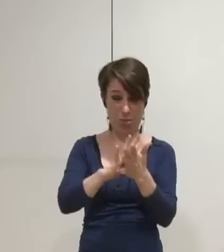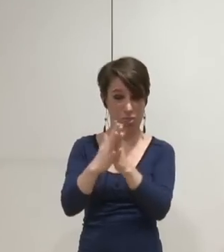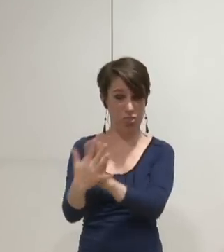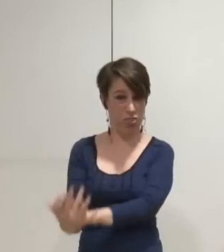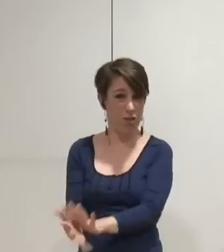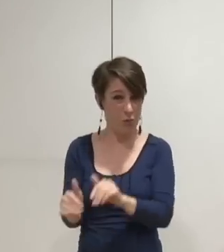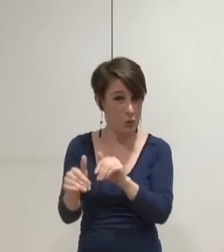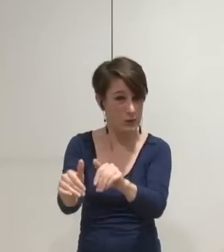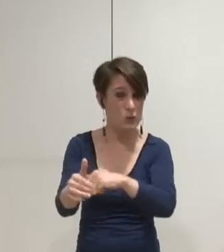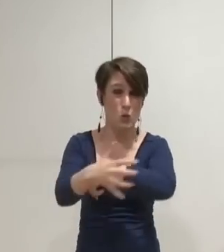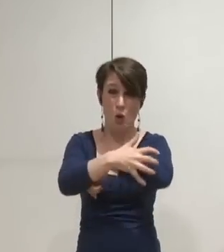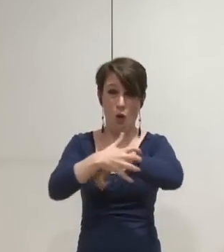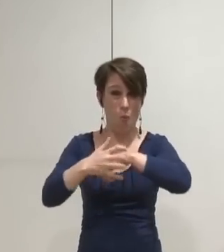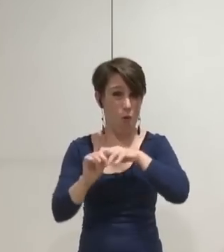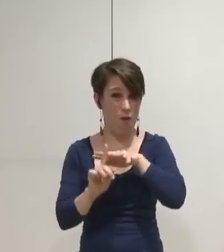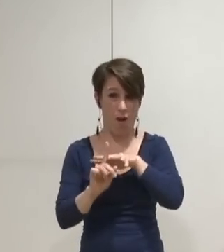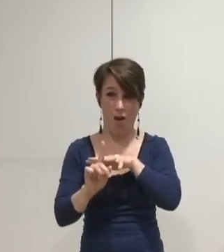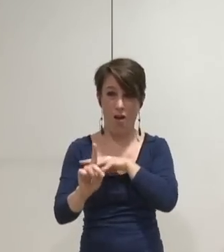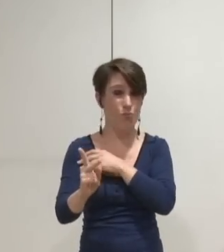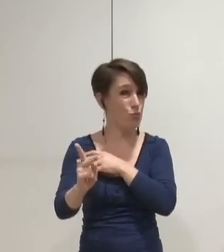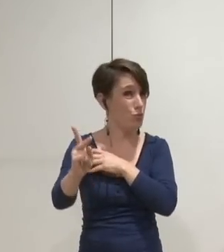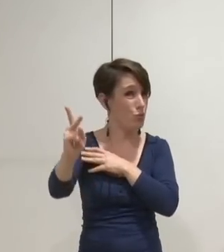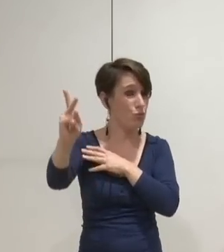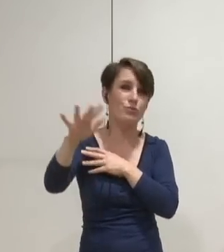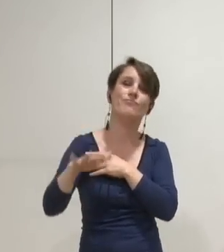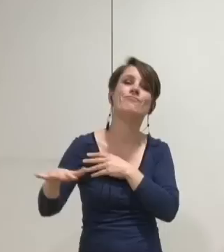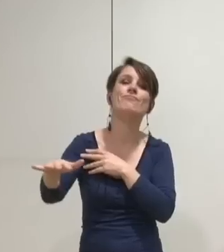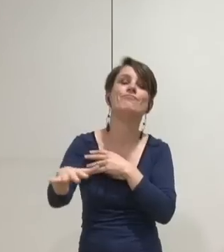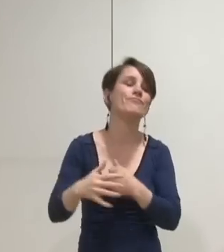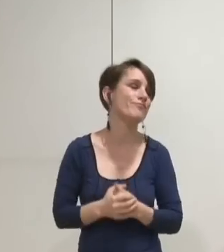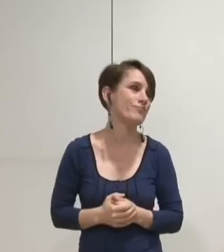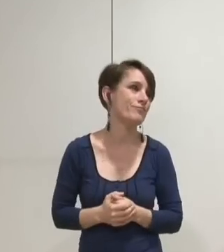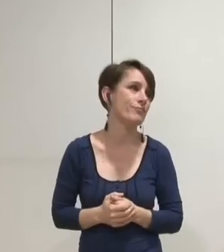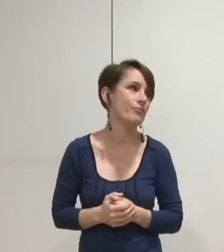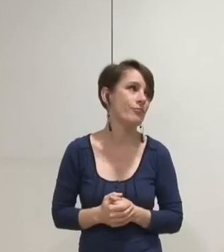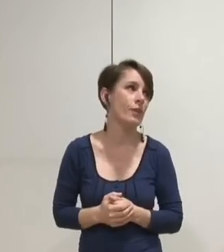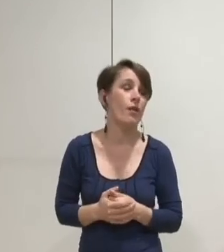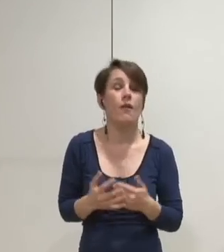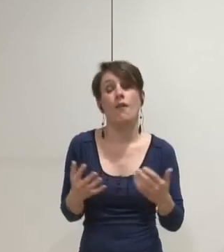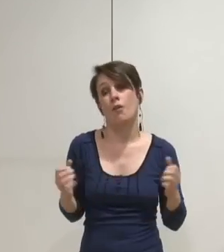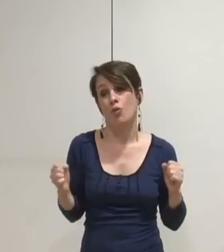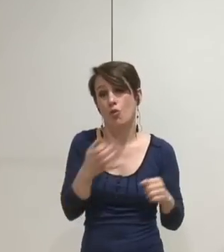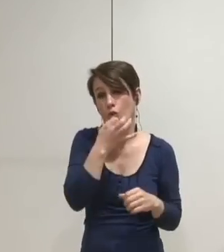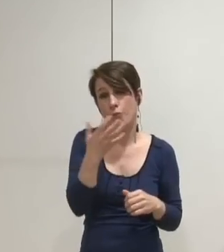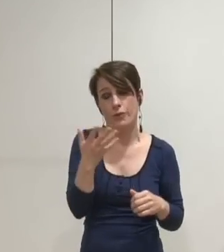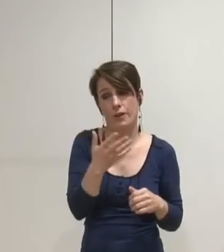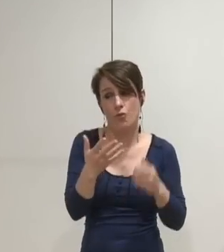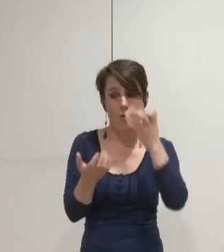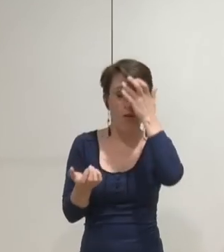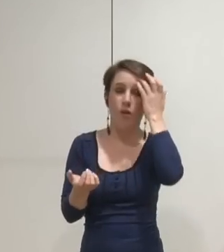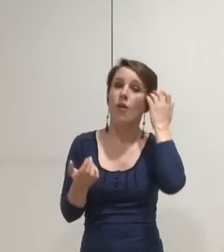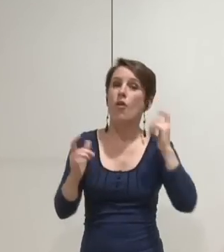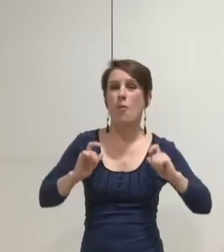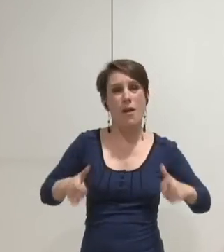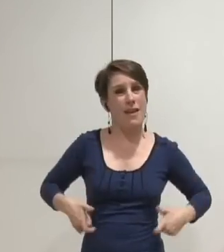poérisation s'accroit dans ces quartiers on peut le dire les écoles ne sont pas surchargées dans ces